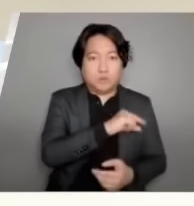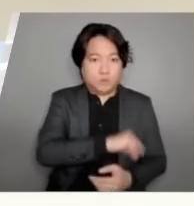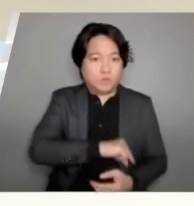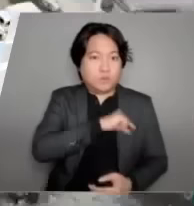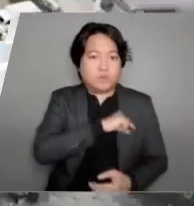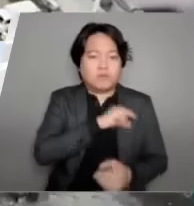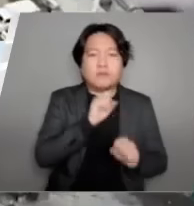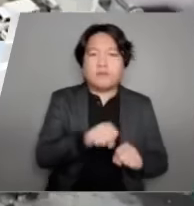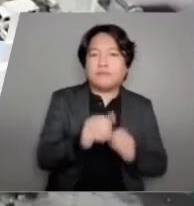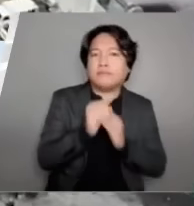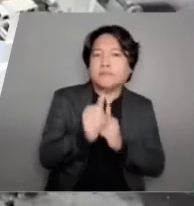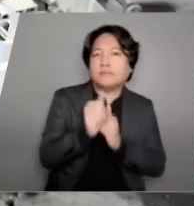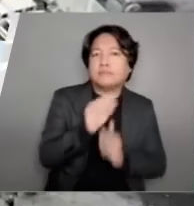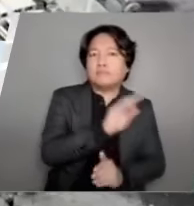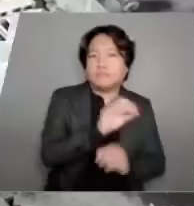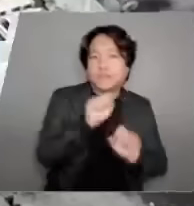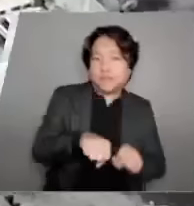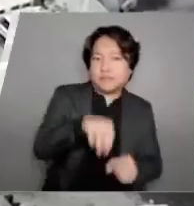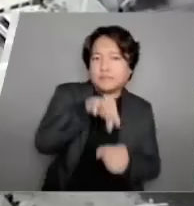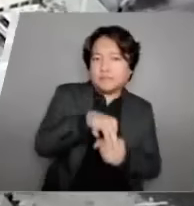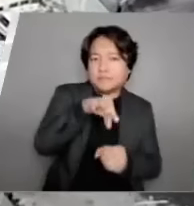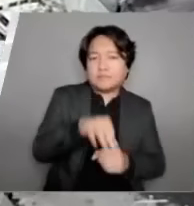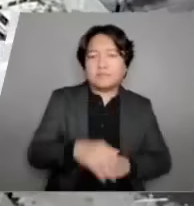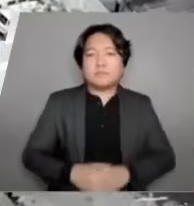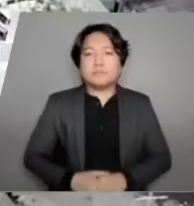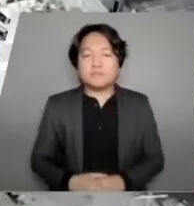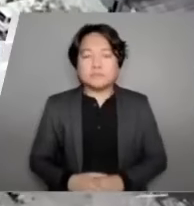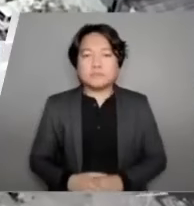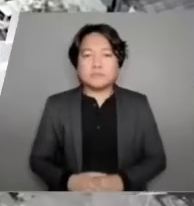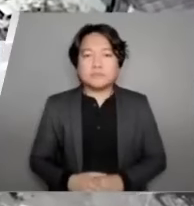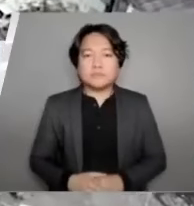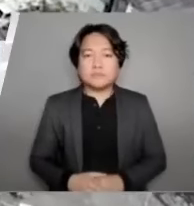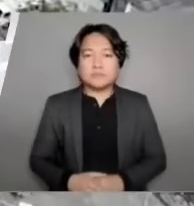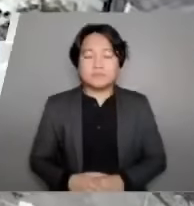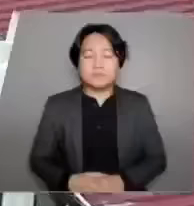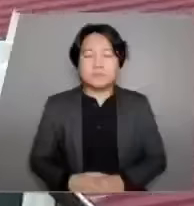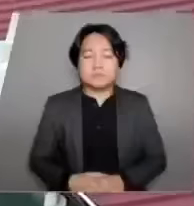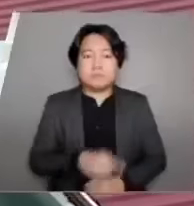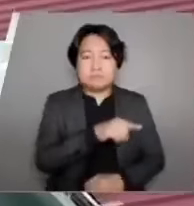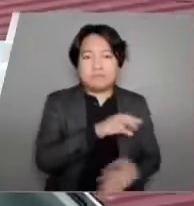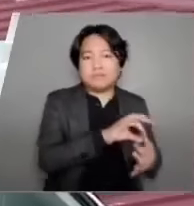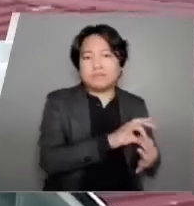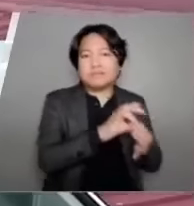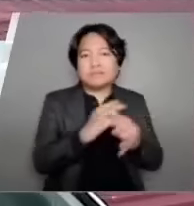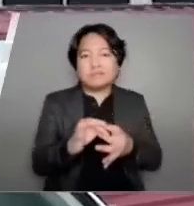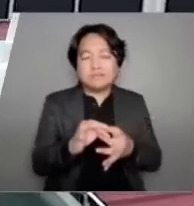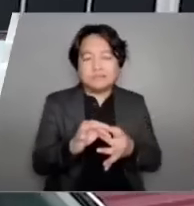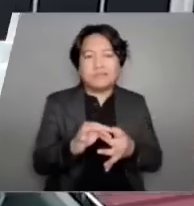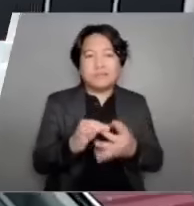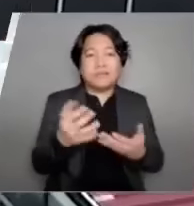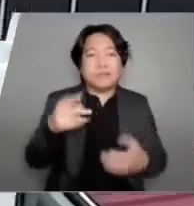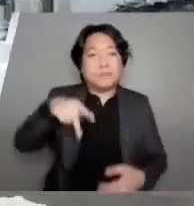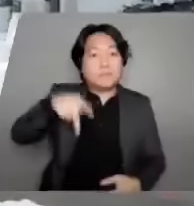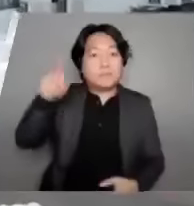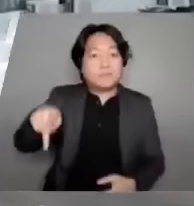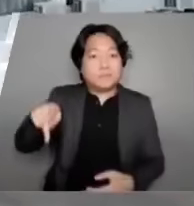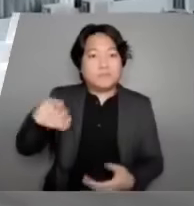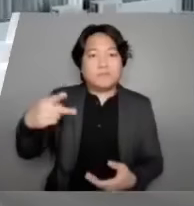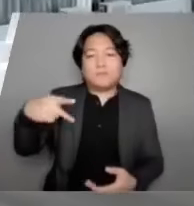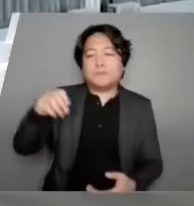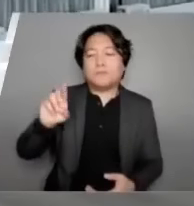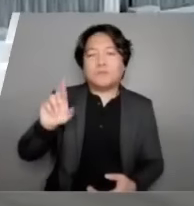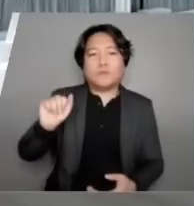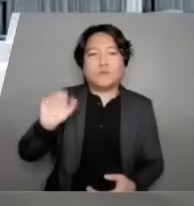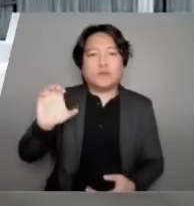sa kanila. Kaugday naman sa sinalakay na Pogo Hub sa Porac, Pampanga, nagsampa na ng reklamo ang 2